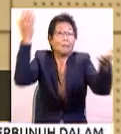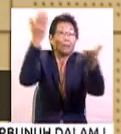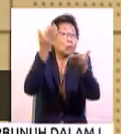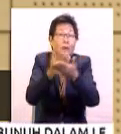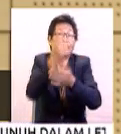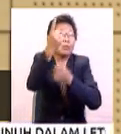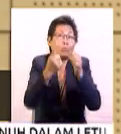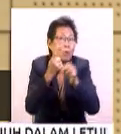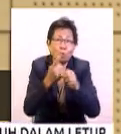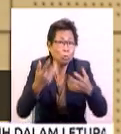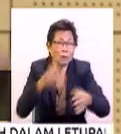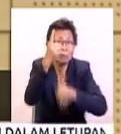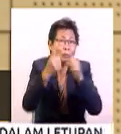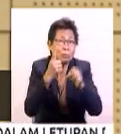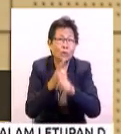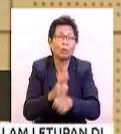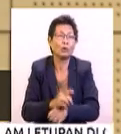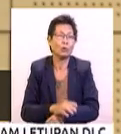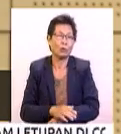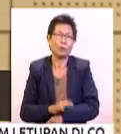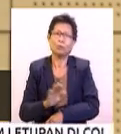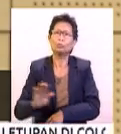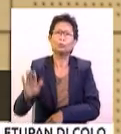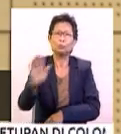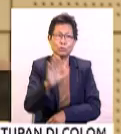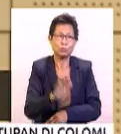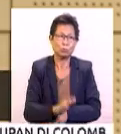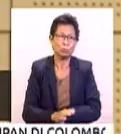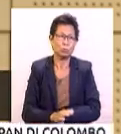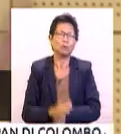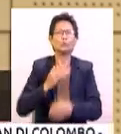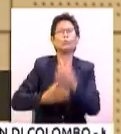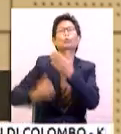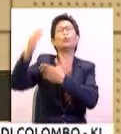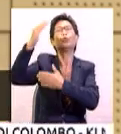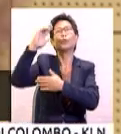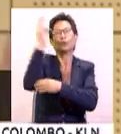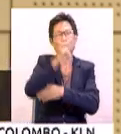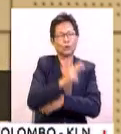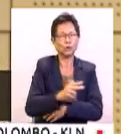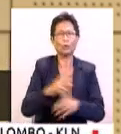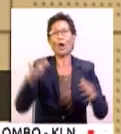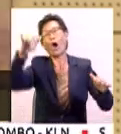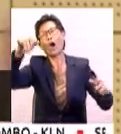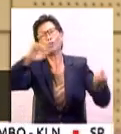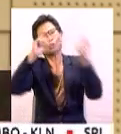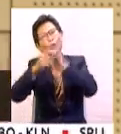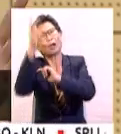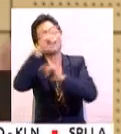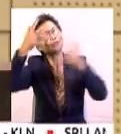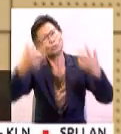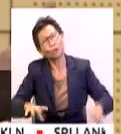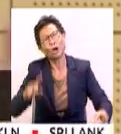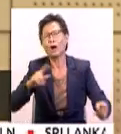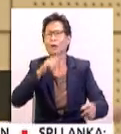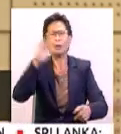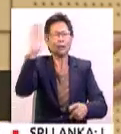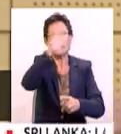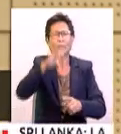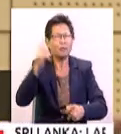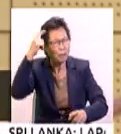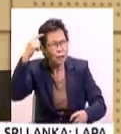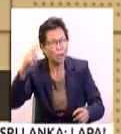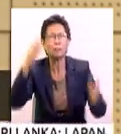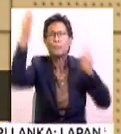setahun. The euphoria has fizzled. Mula-mula kita tukar kerajaan, kita dah tukar ini, kita tak pernah